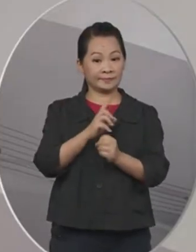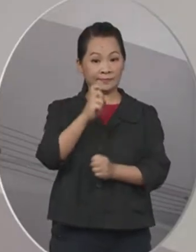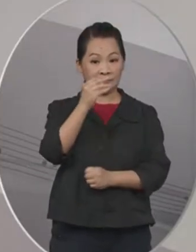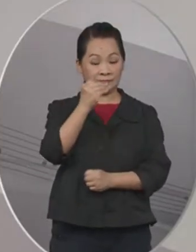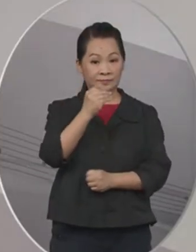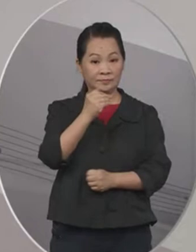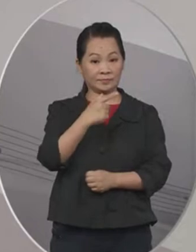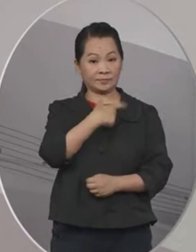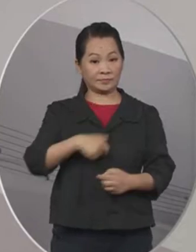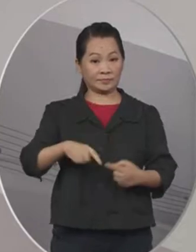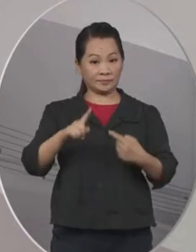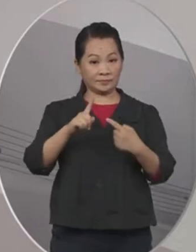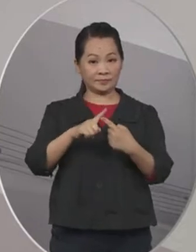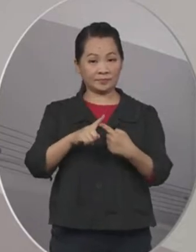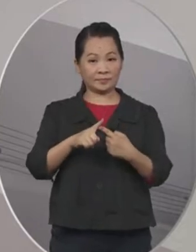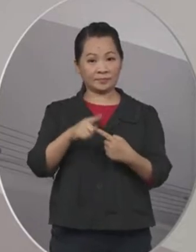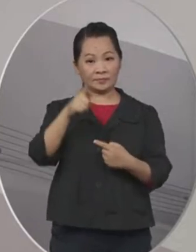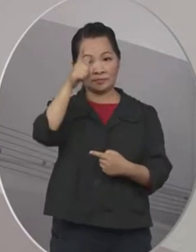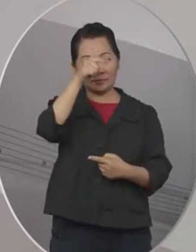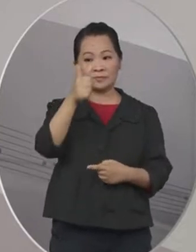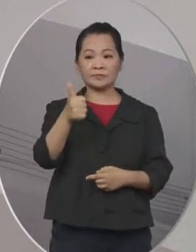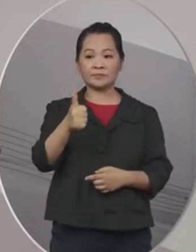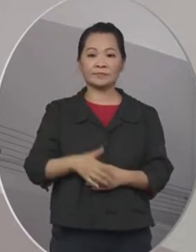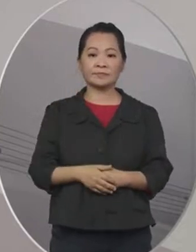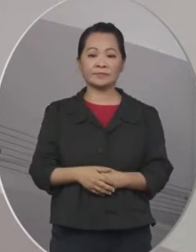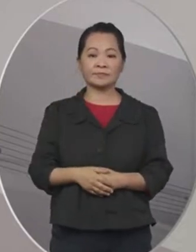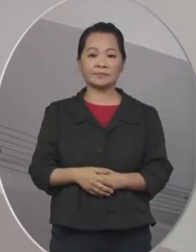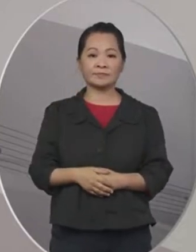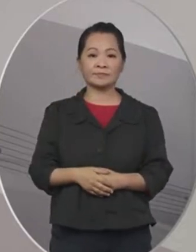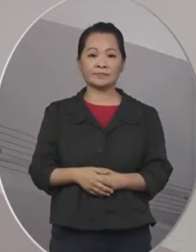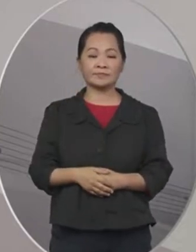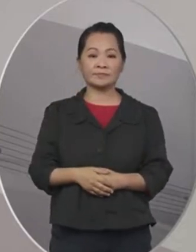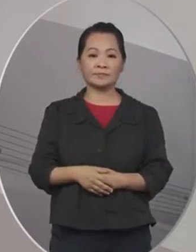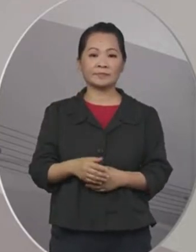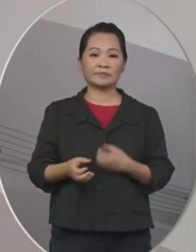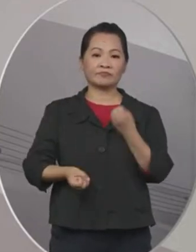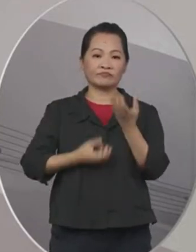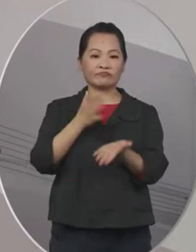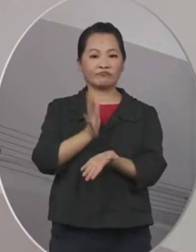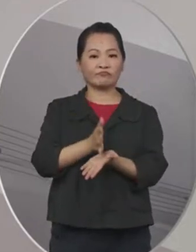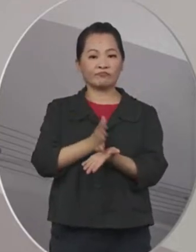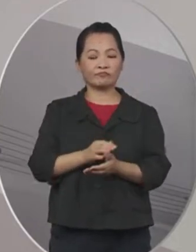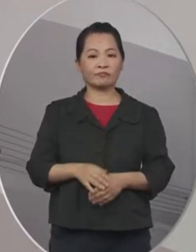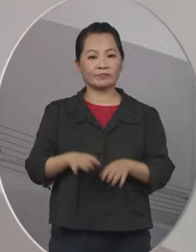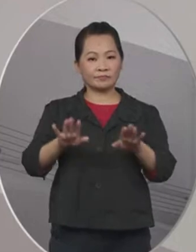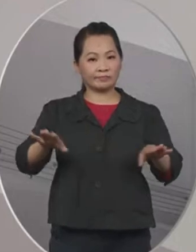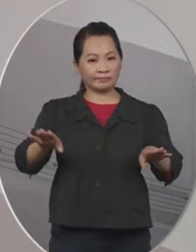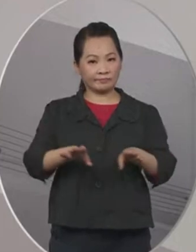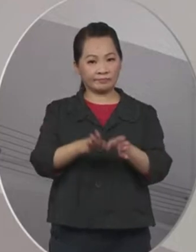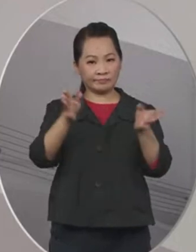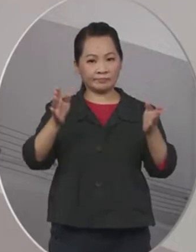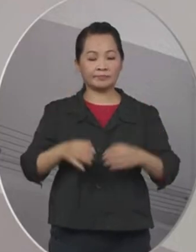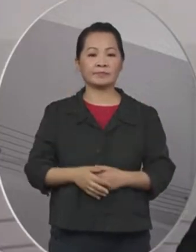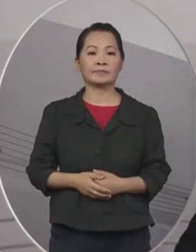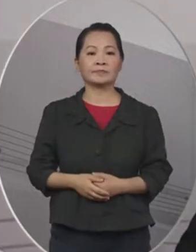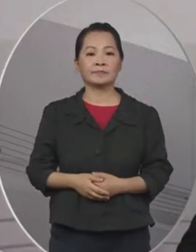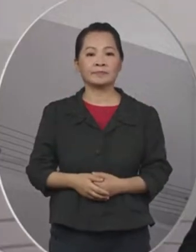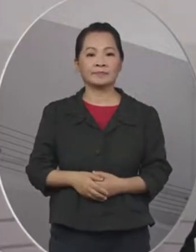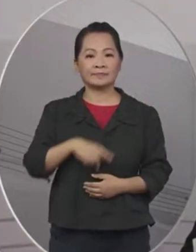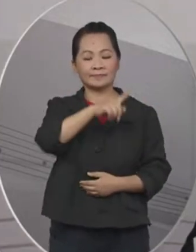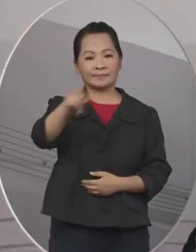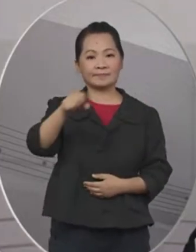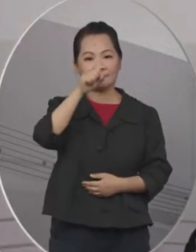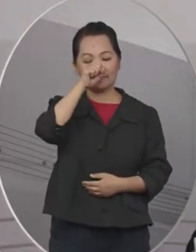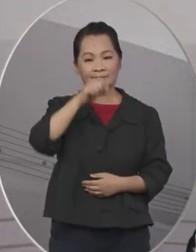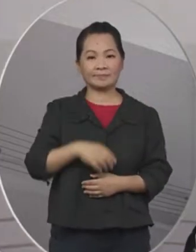19号候选人王宜阳先生发表证件，请开始。 哎，大